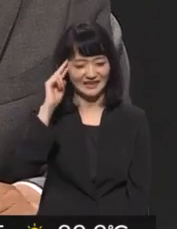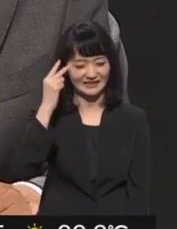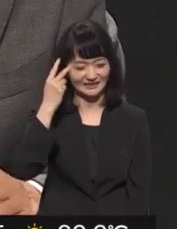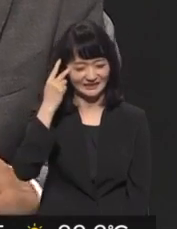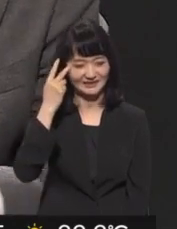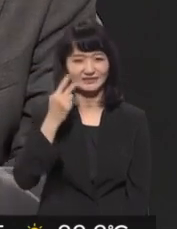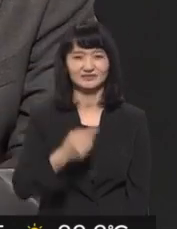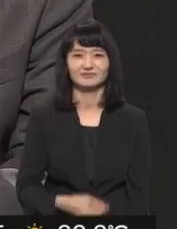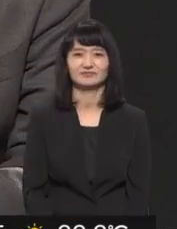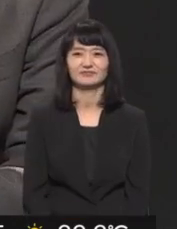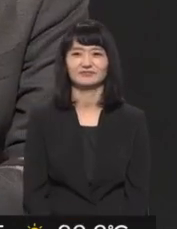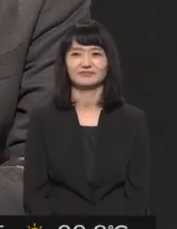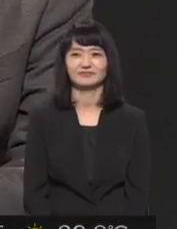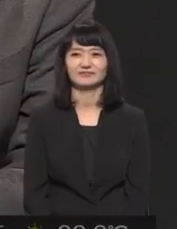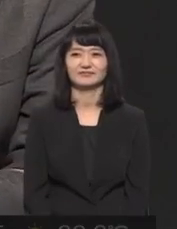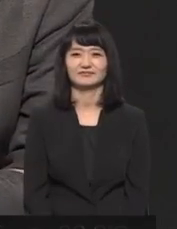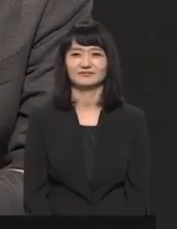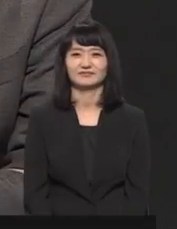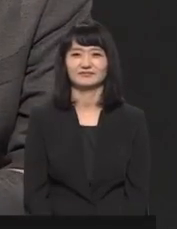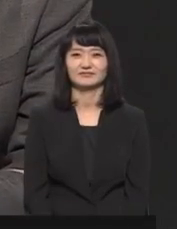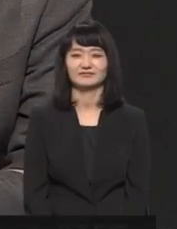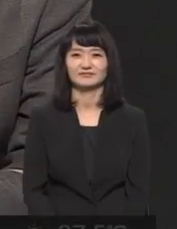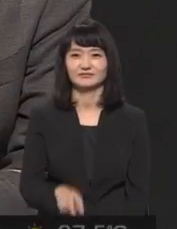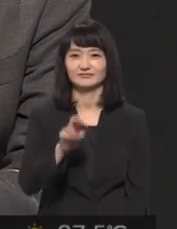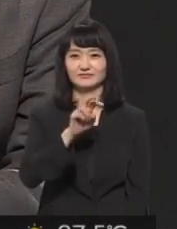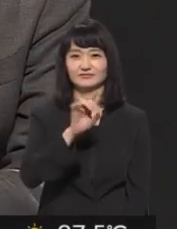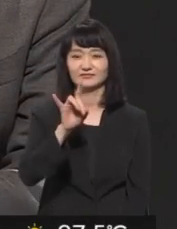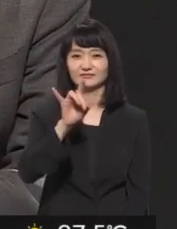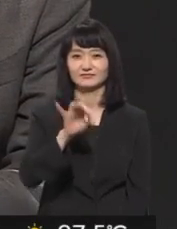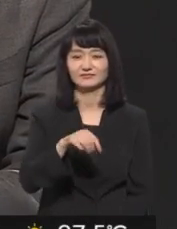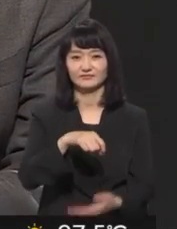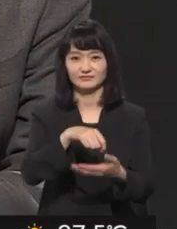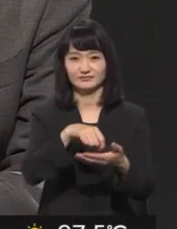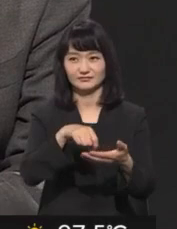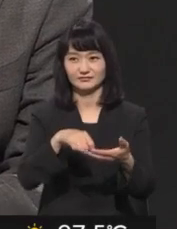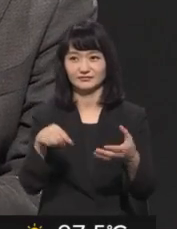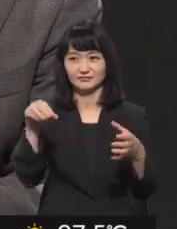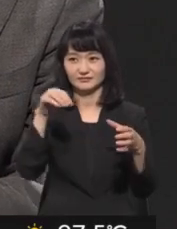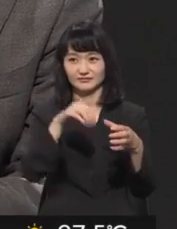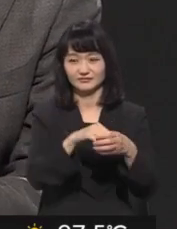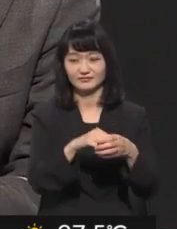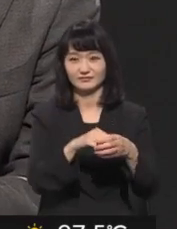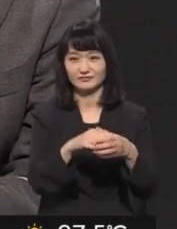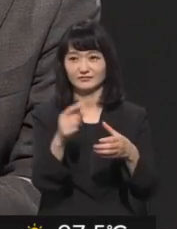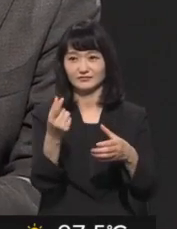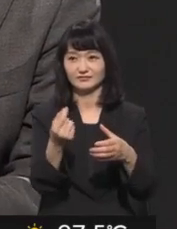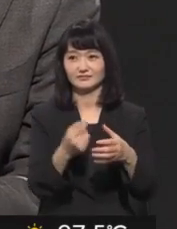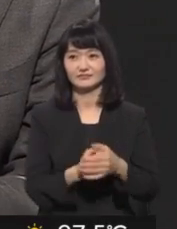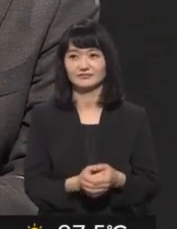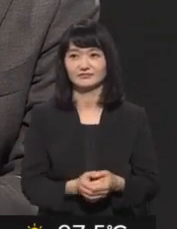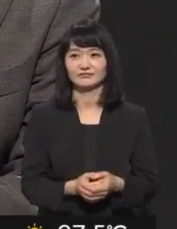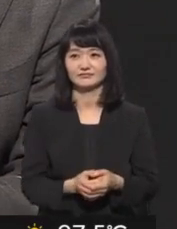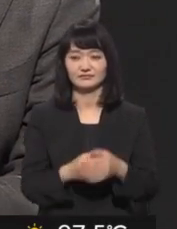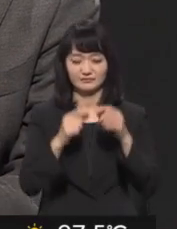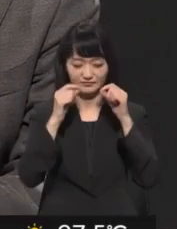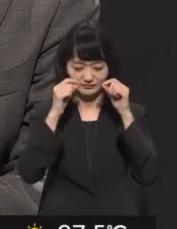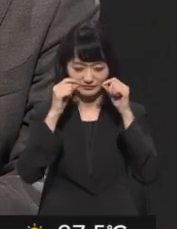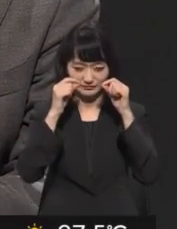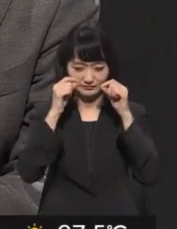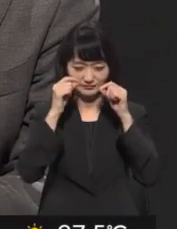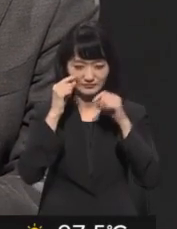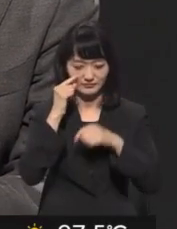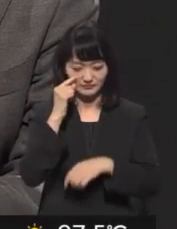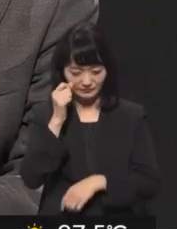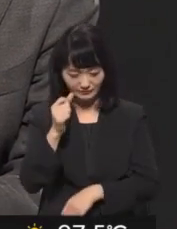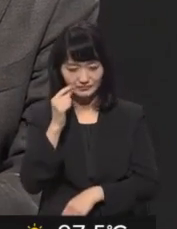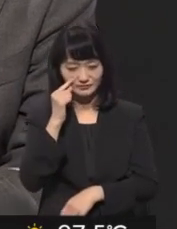제가 이 얘기를 전해드려도 될지 모르는데 네. 맹 작가가 이걸 넣은 것들을 제가 존중해서 안 좋은 것 같은데 잠 덜 깬 상태에서 아침 뉴스 자막에